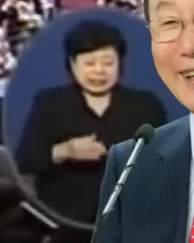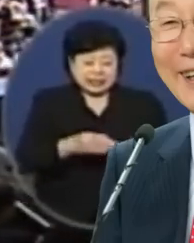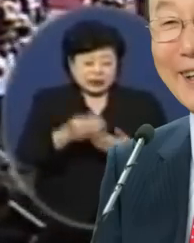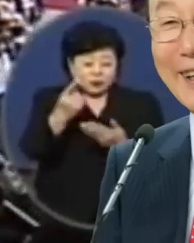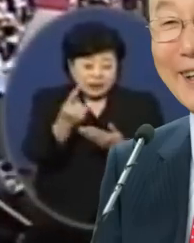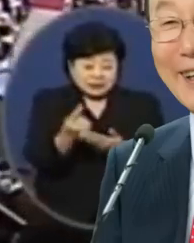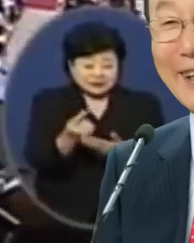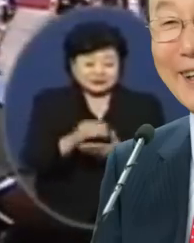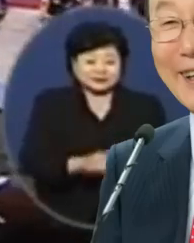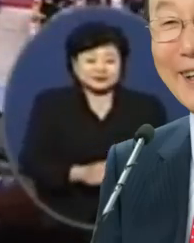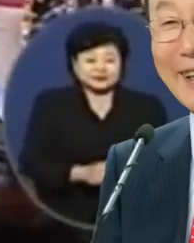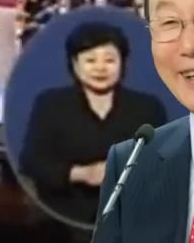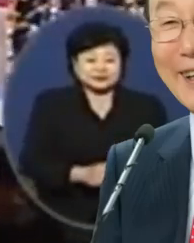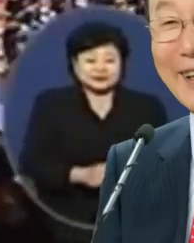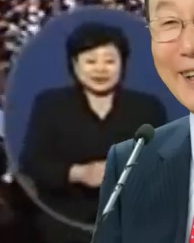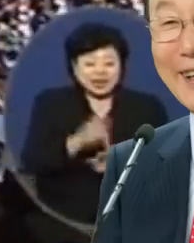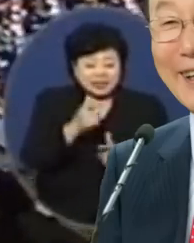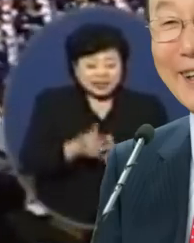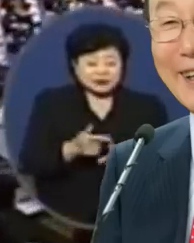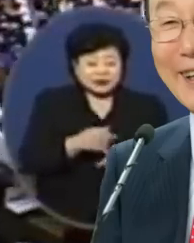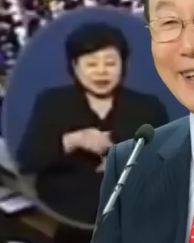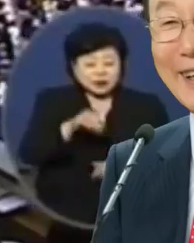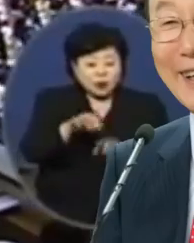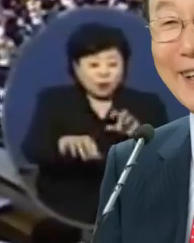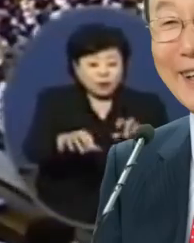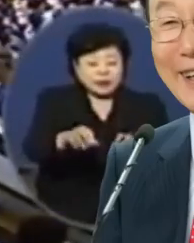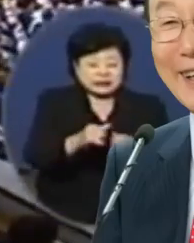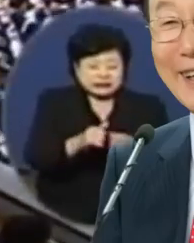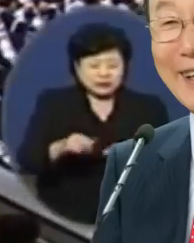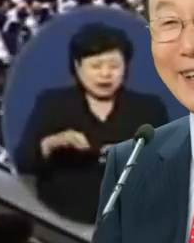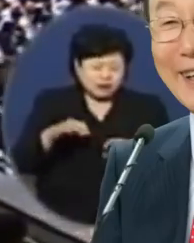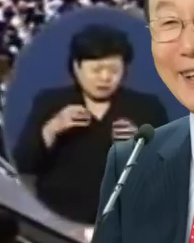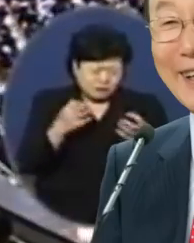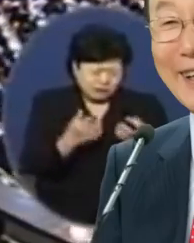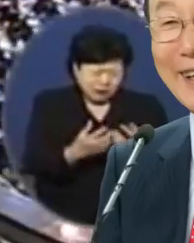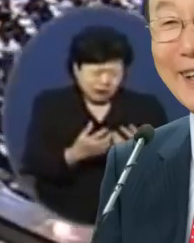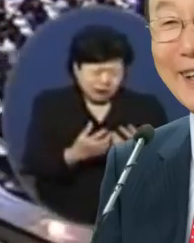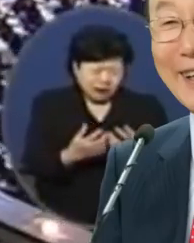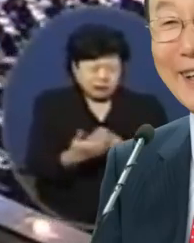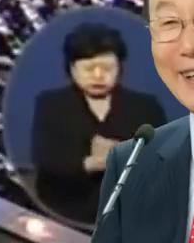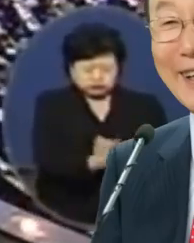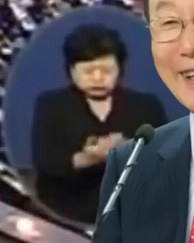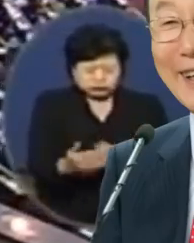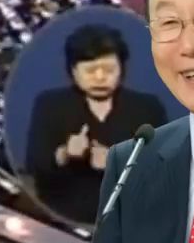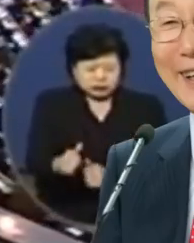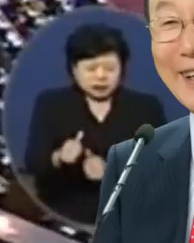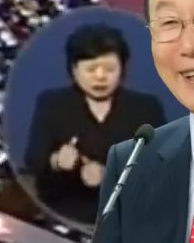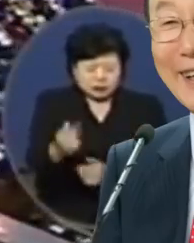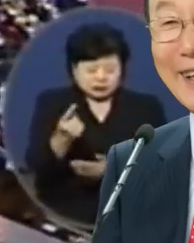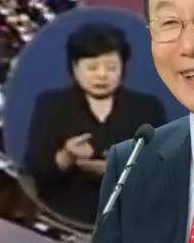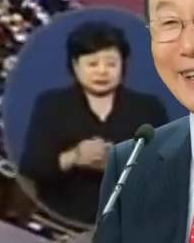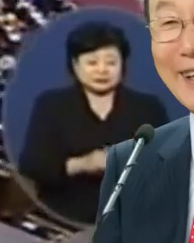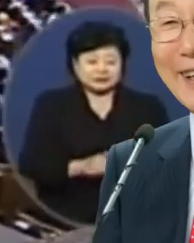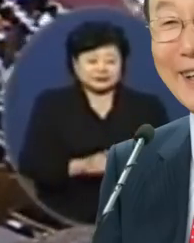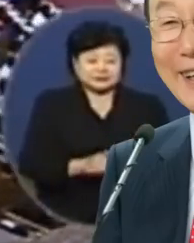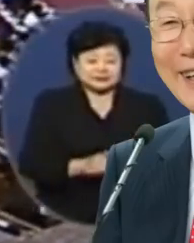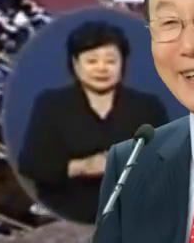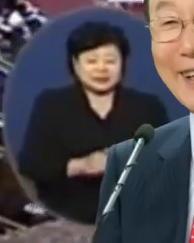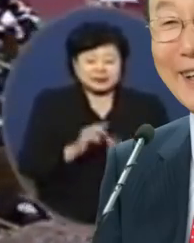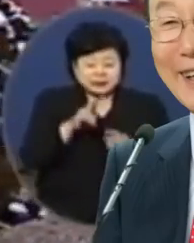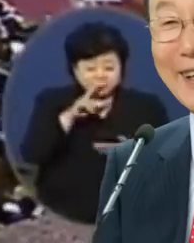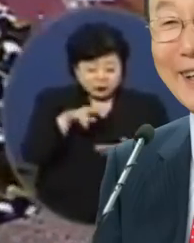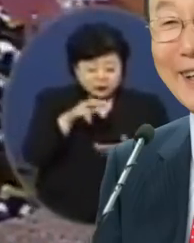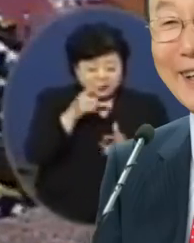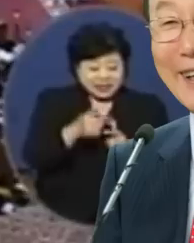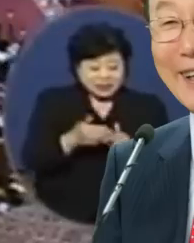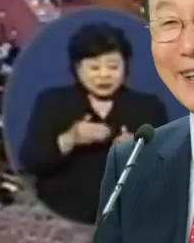나왔는데 예수님 가는 곳마다 사람들이 인산인해로 따라왔어요. 왜냐하면 성경에